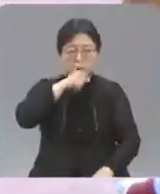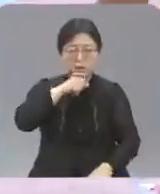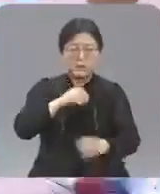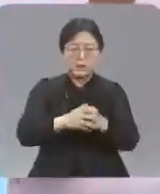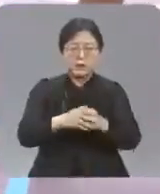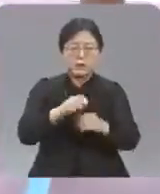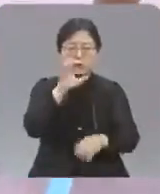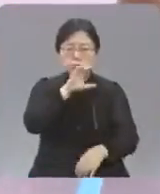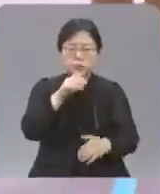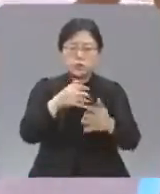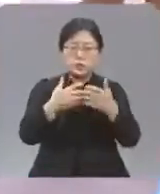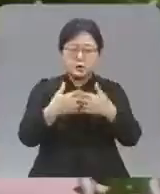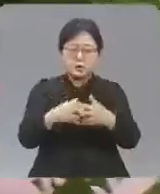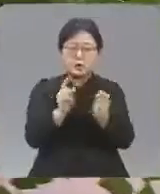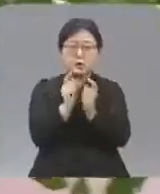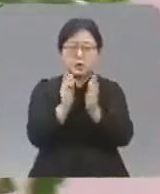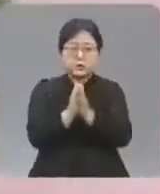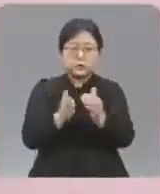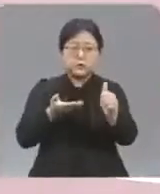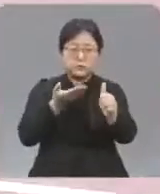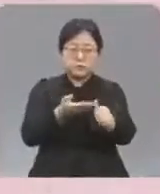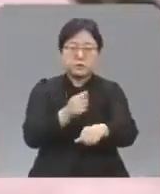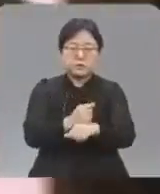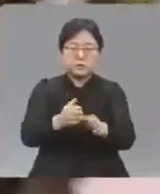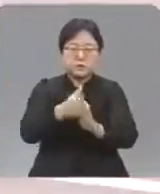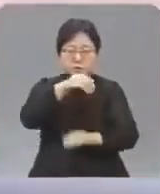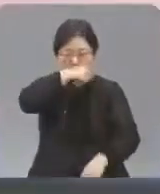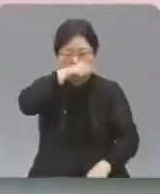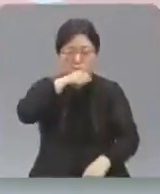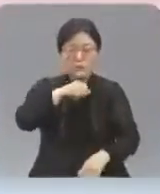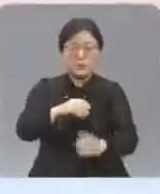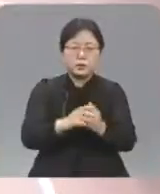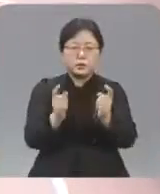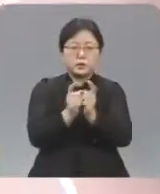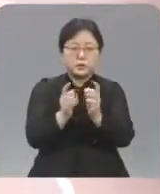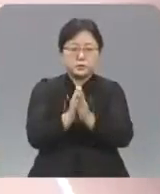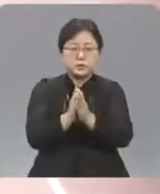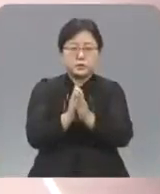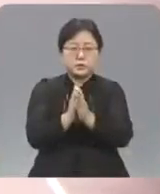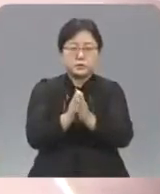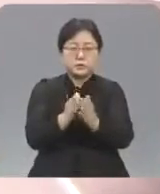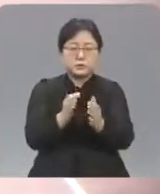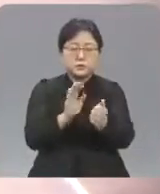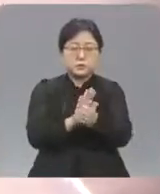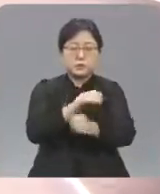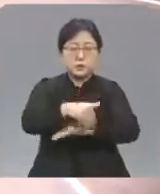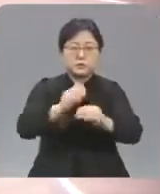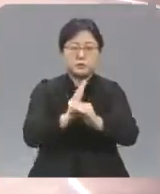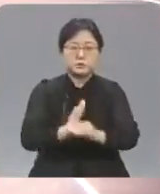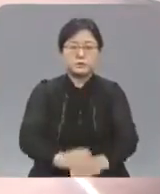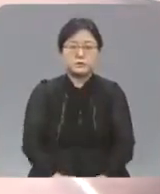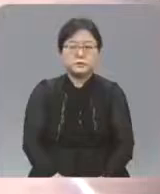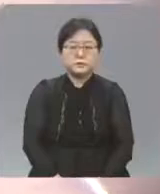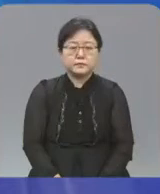최신식 훈련 장비로 직접 지원하고 시 예산은 대상 학교에 직접 지원할 방침입니다.